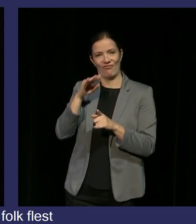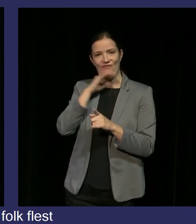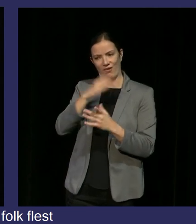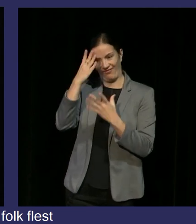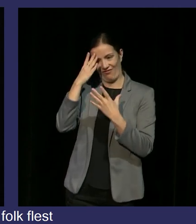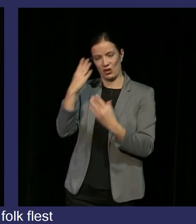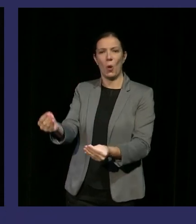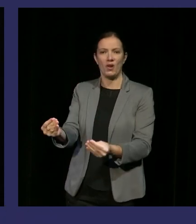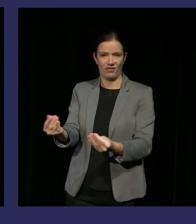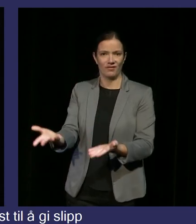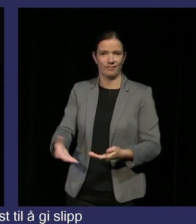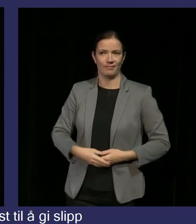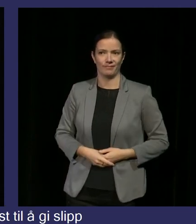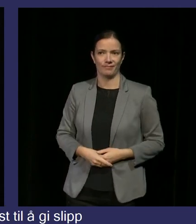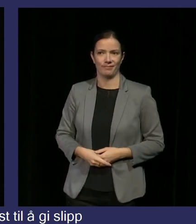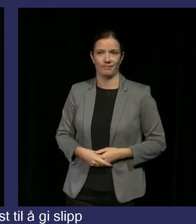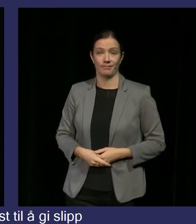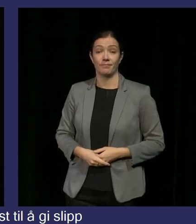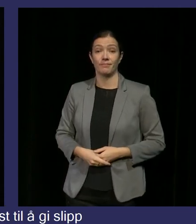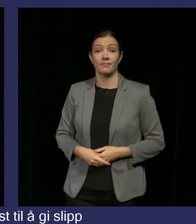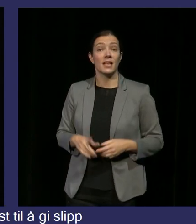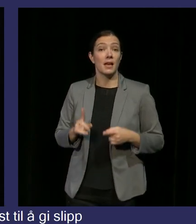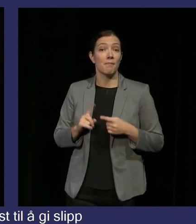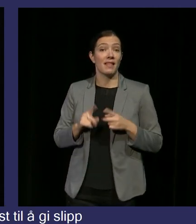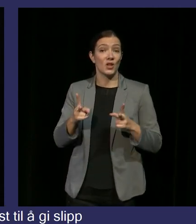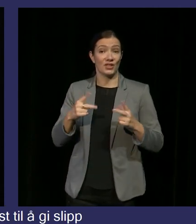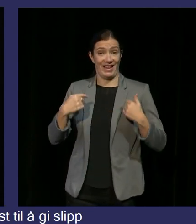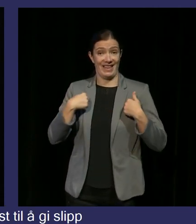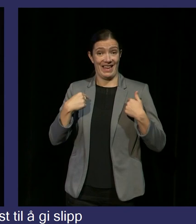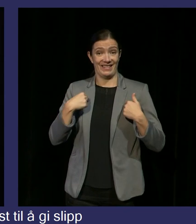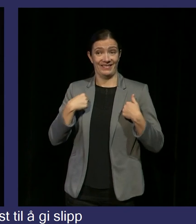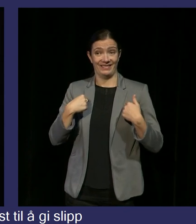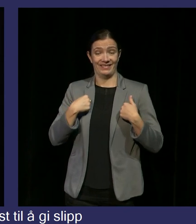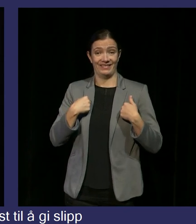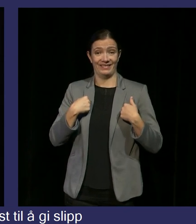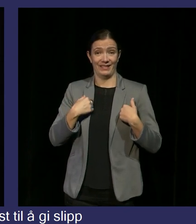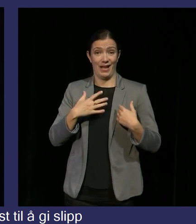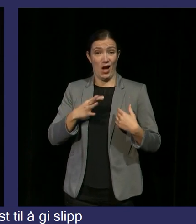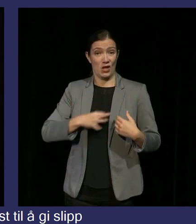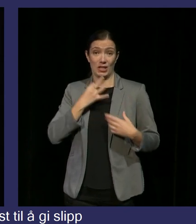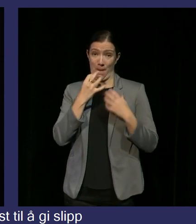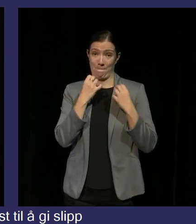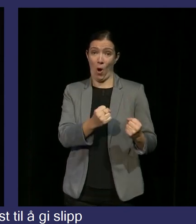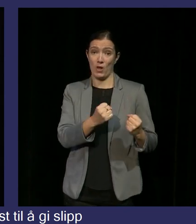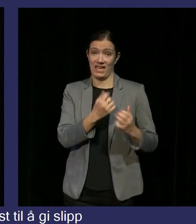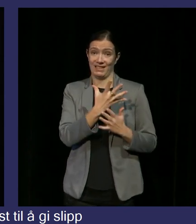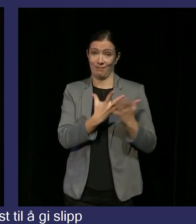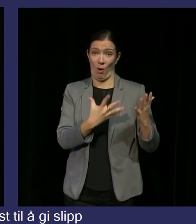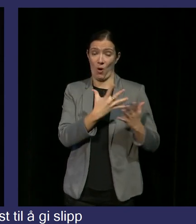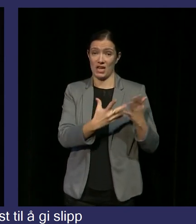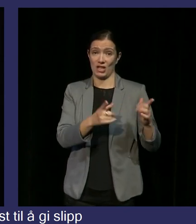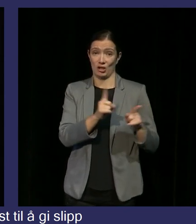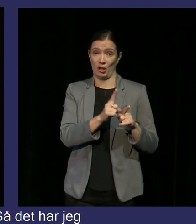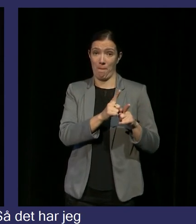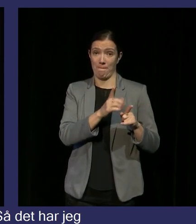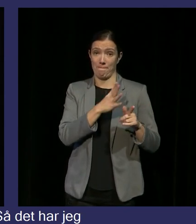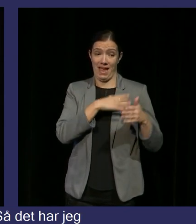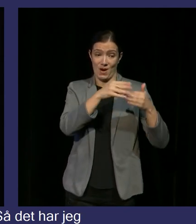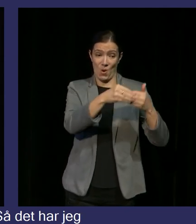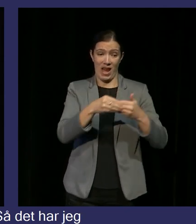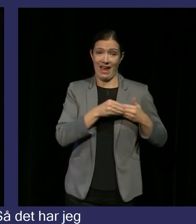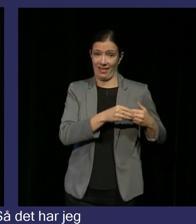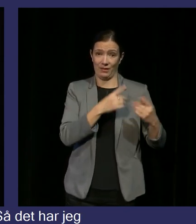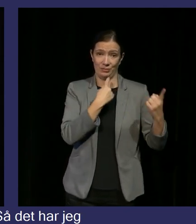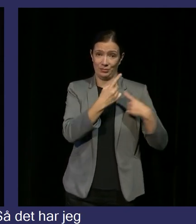de forstår. Samtidig så har ikke jeg som lege lyst til å gi slipp på det språket som jeg har med kollegaene mine. Jeg